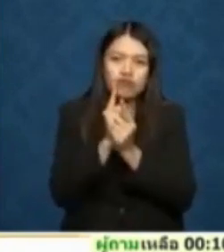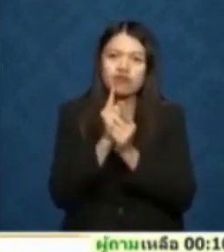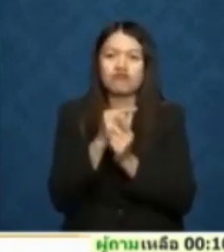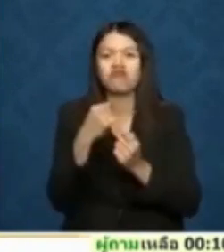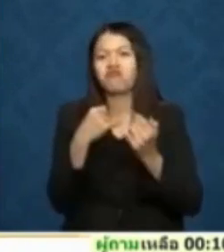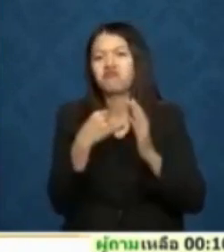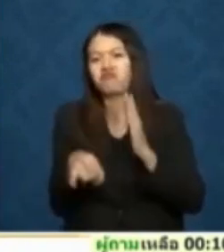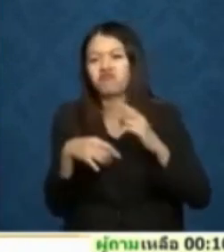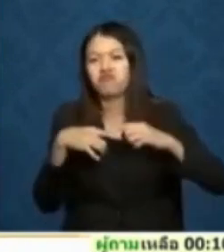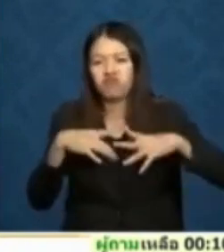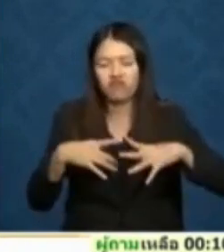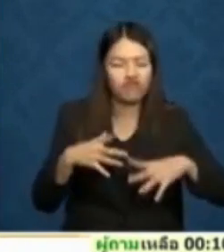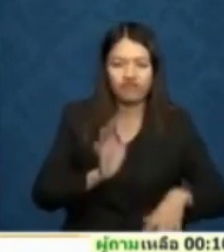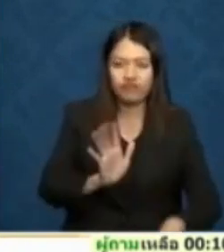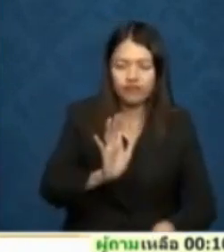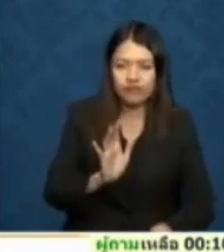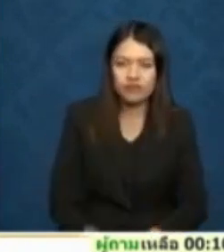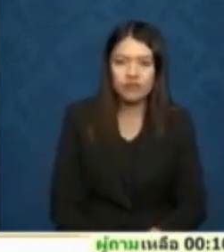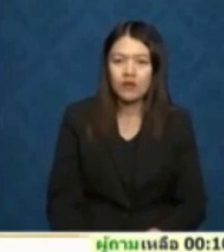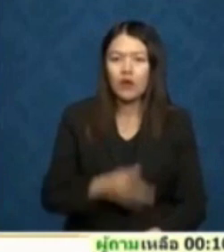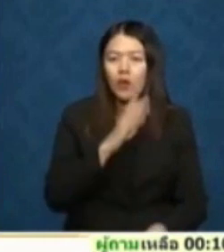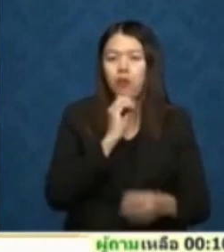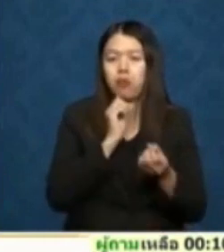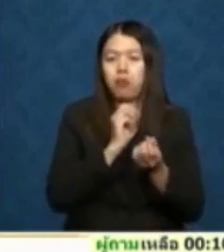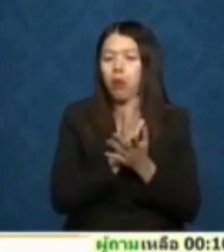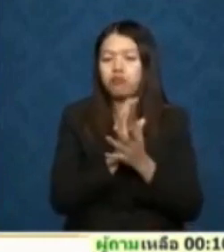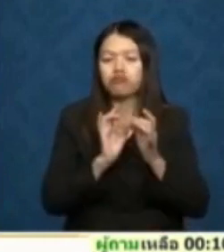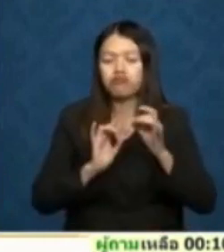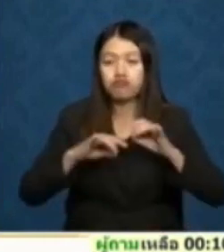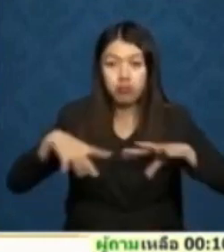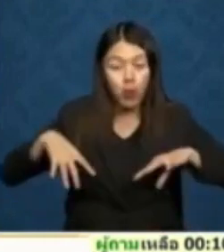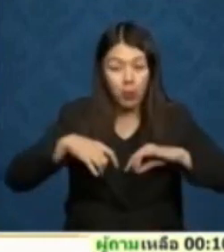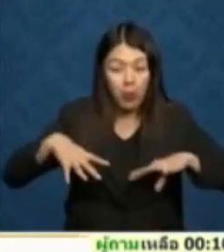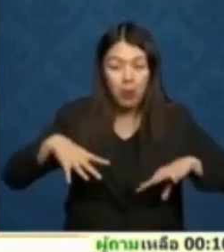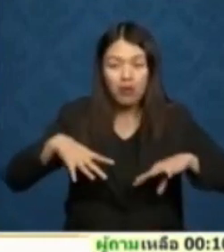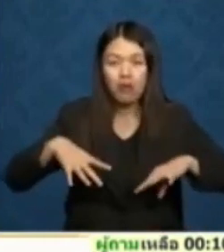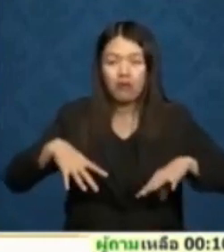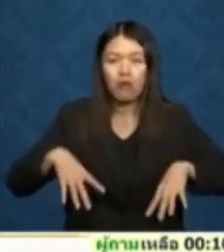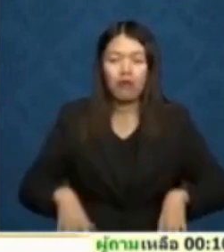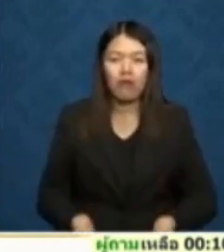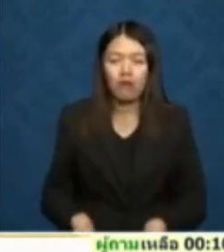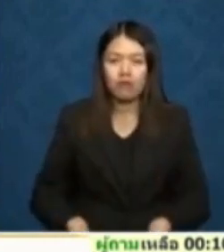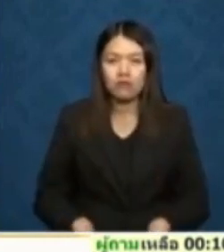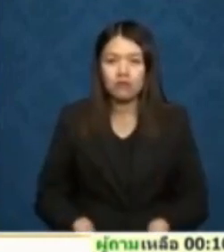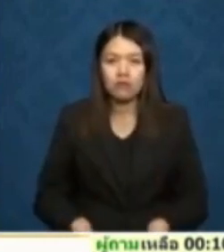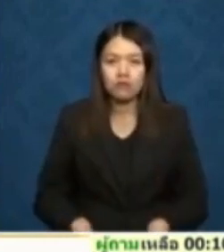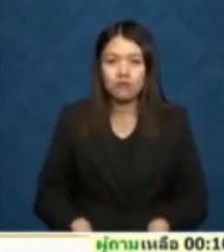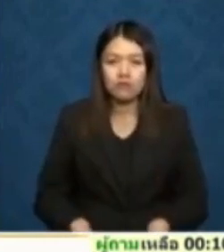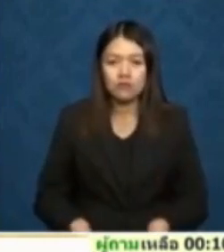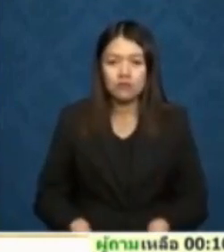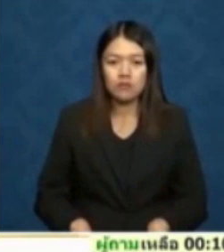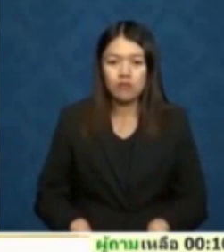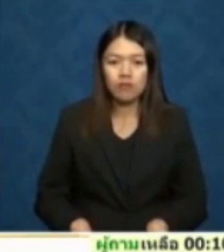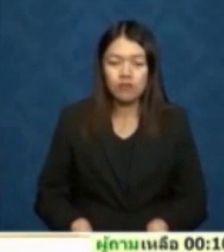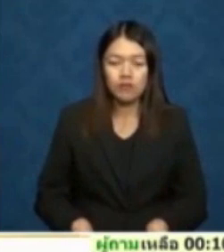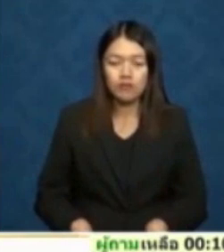แย้งถ้าหากเกิดความขัดแย้งอาจเป็นน้ำผึ้งหยดหนึ่งที่ท